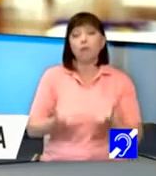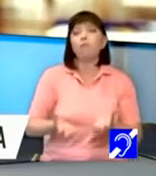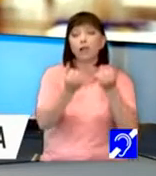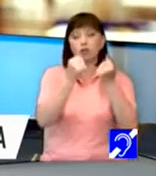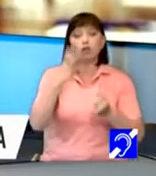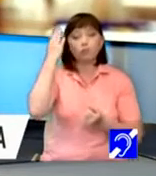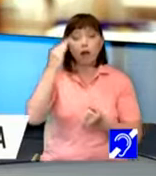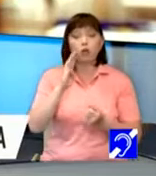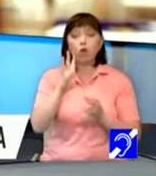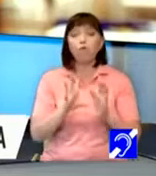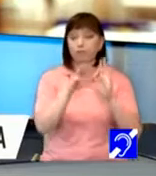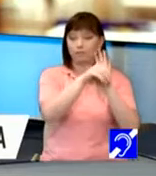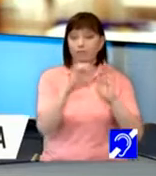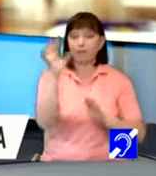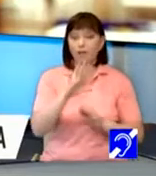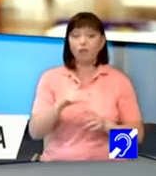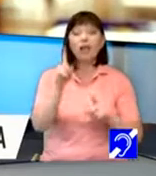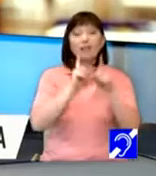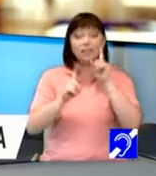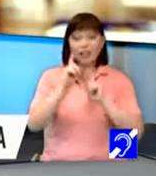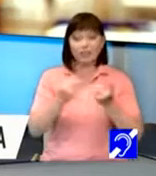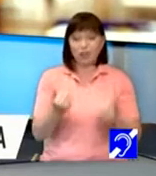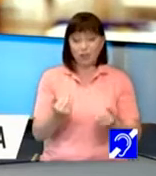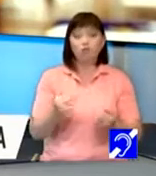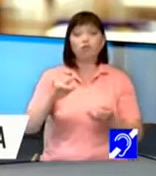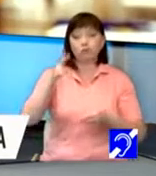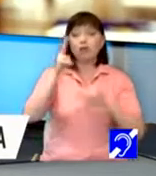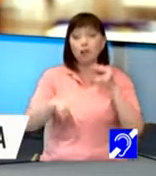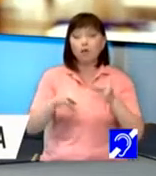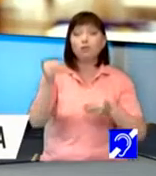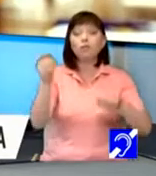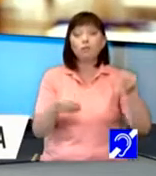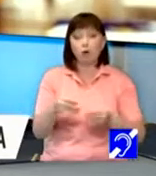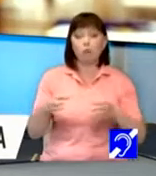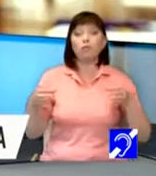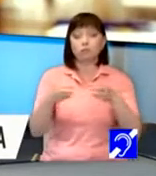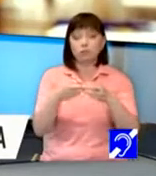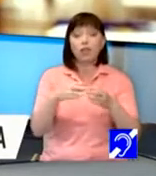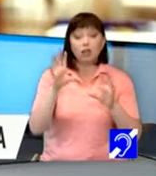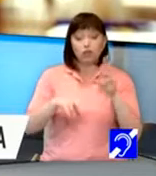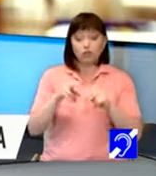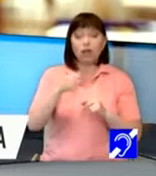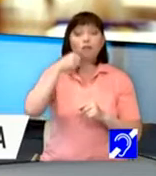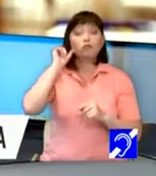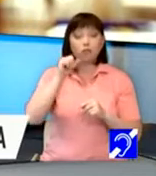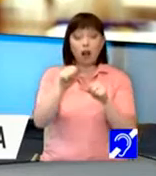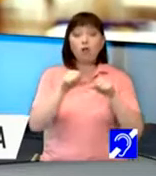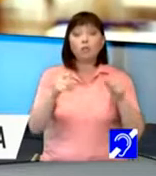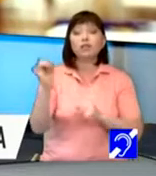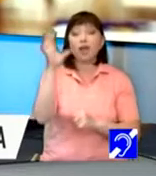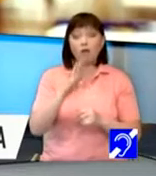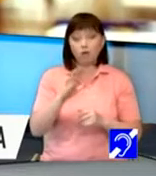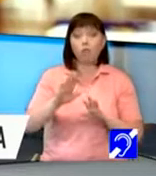în parcursul european. Ședința istorică s-a încheiat cu semnarea unei declarații comune la doar o zi după ce Comisia Europeană a